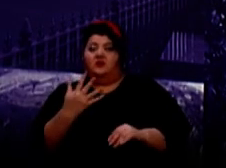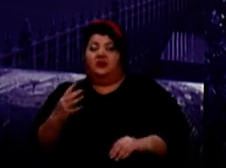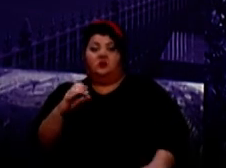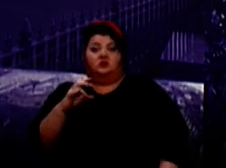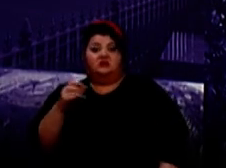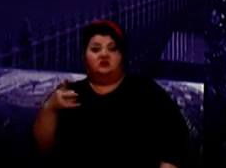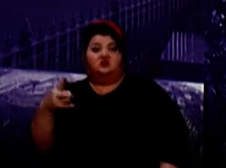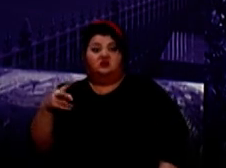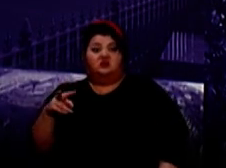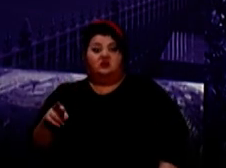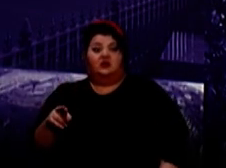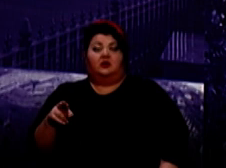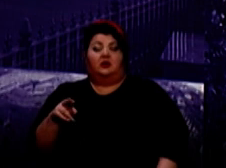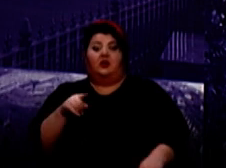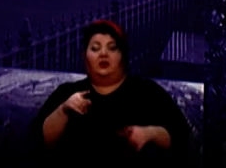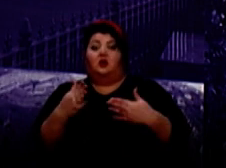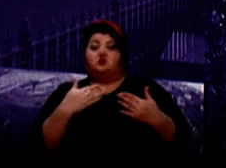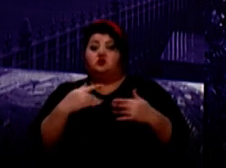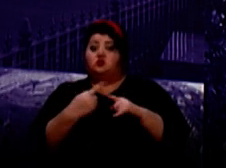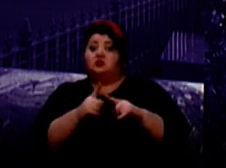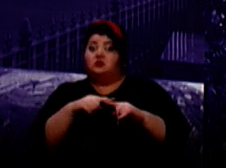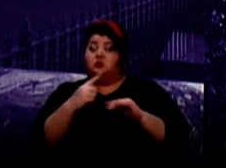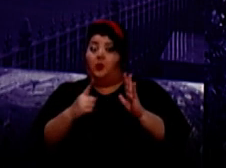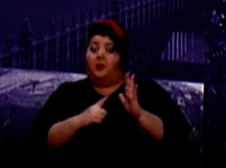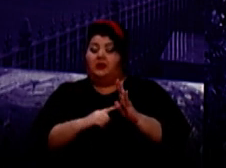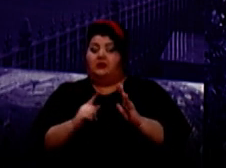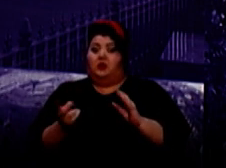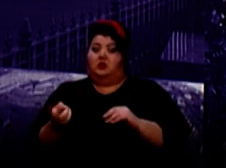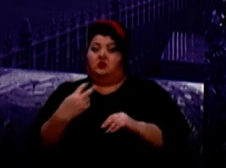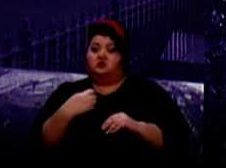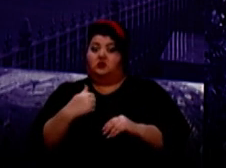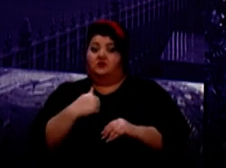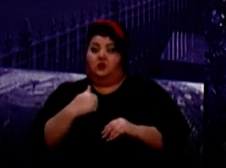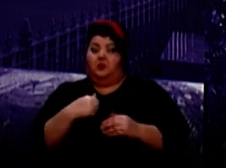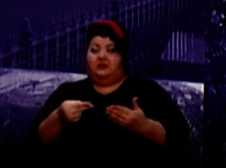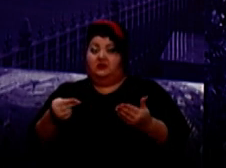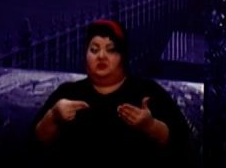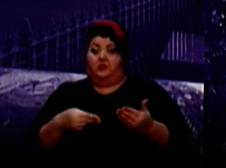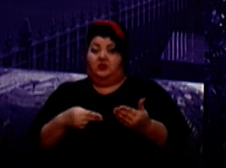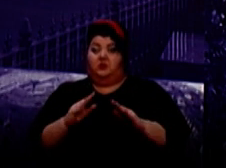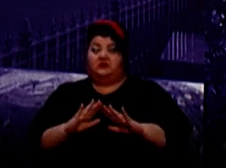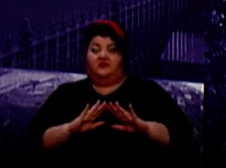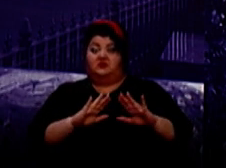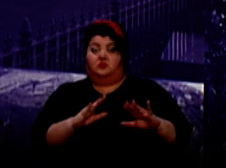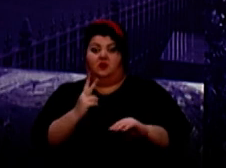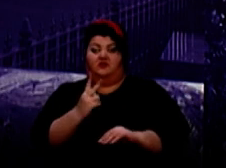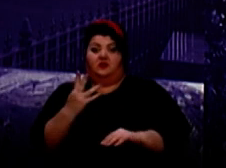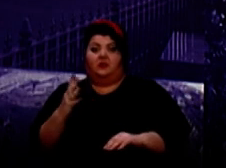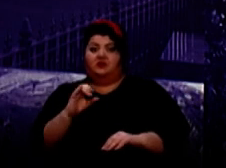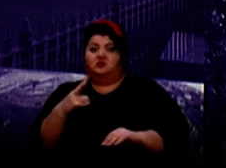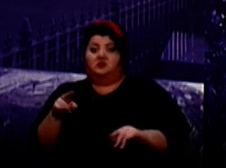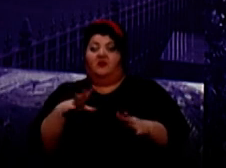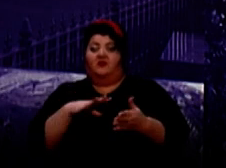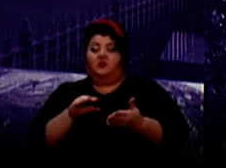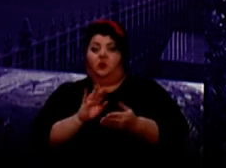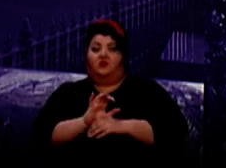акт, який стосується цього питання, зайшов до мене за підписом профільного заступника. 25 січня він був